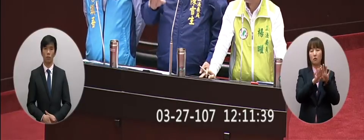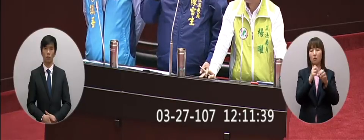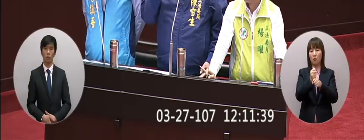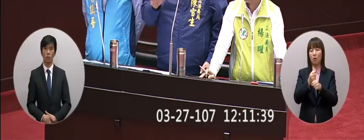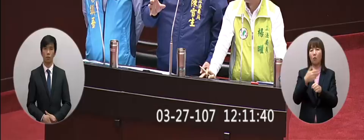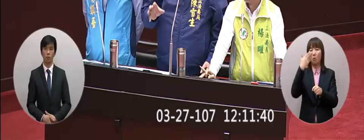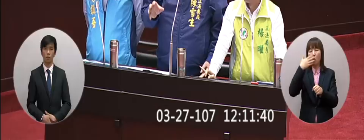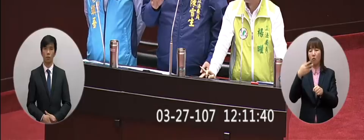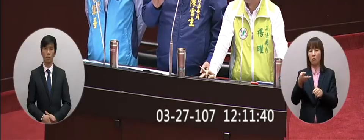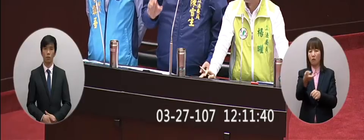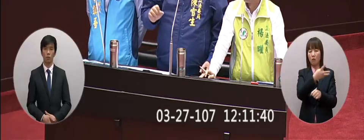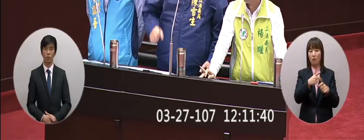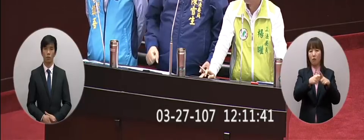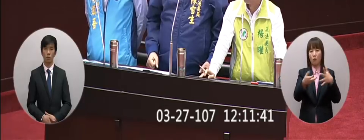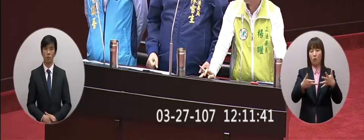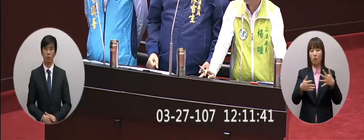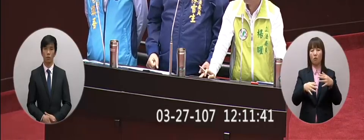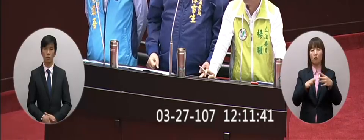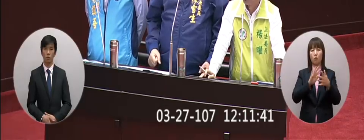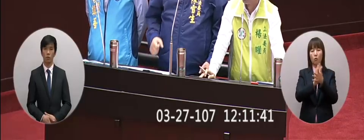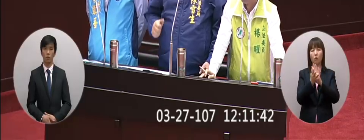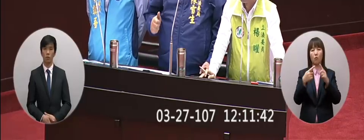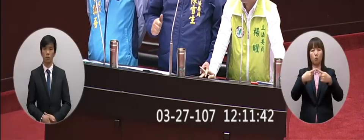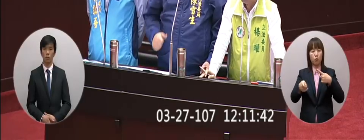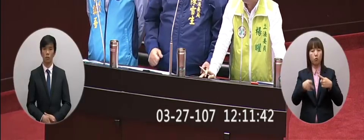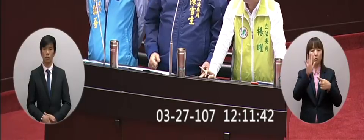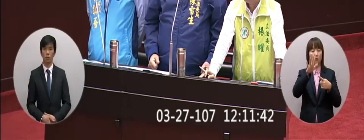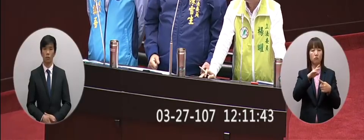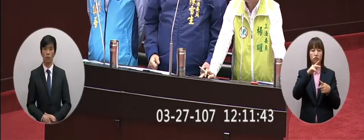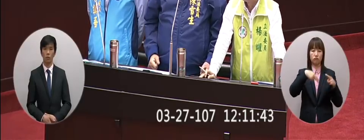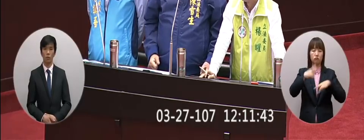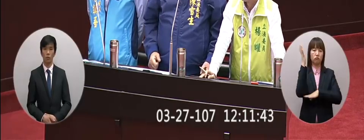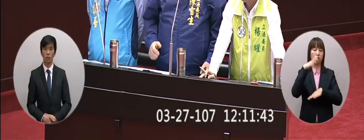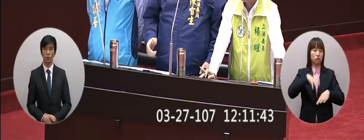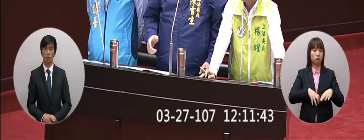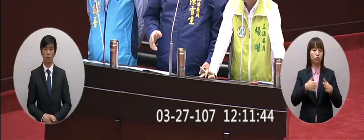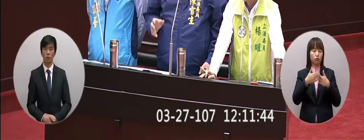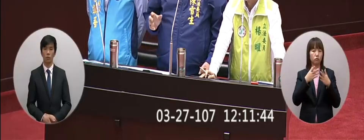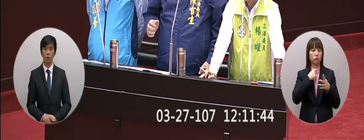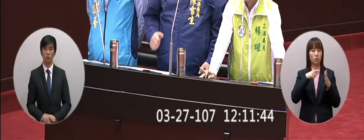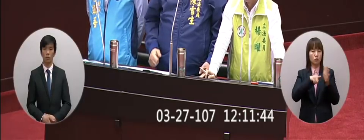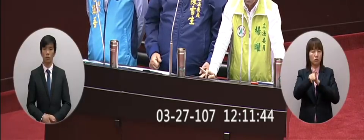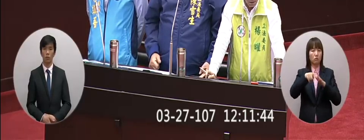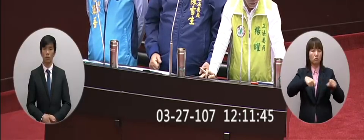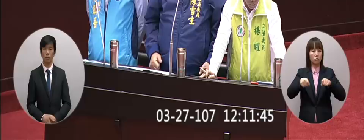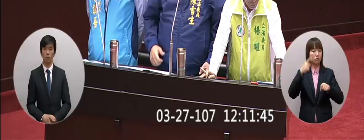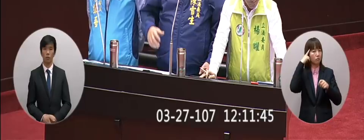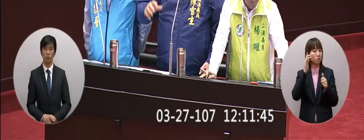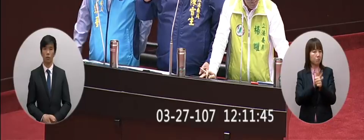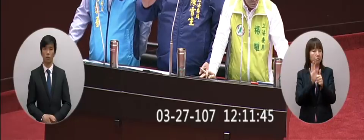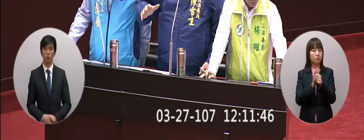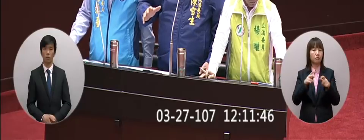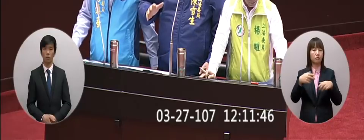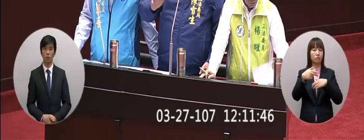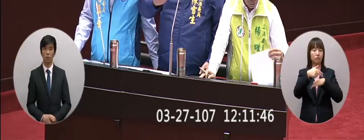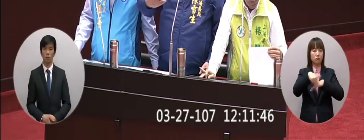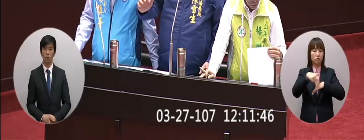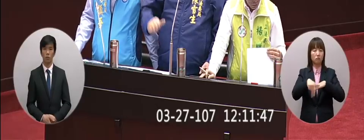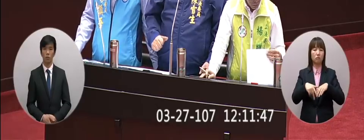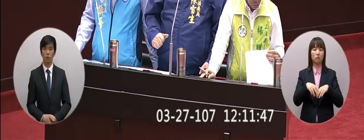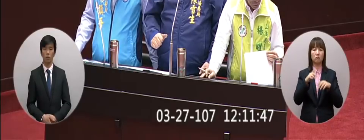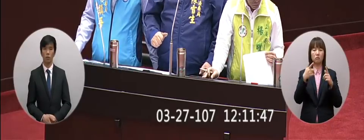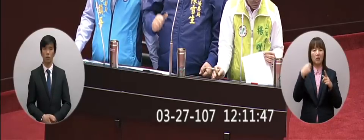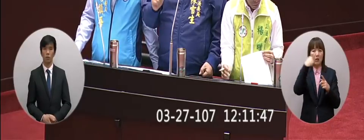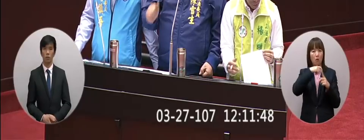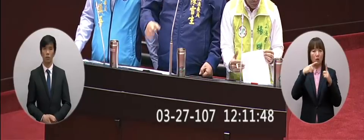湖啊，这公务员这个断层的现象，可能要请行政院呢，可能要专案帮我们去考虑一下。因为台湾的公务员不